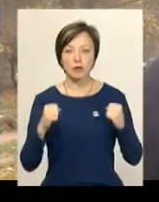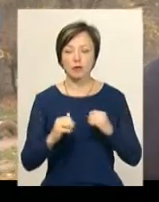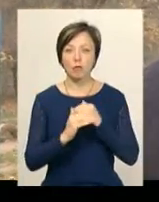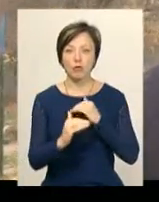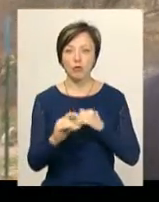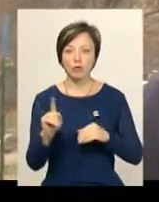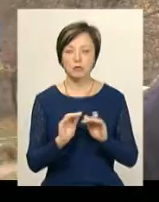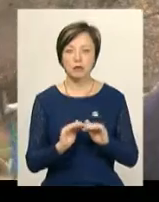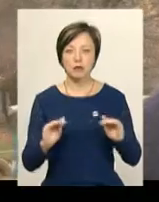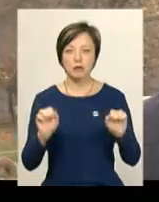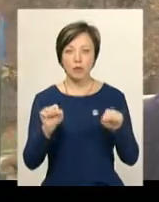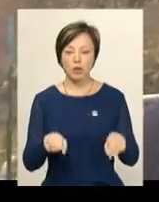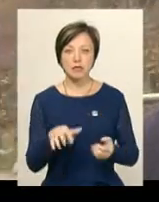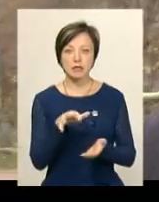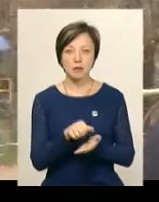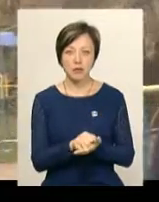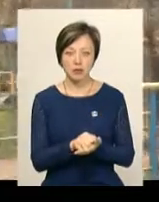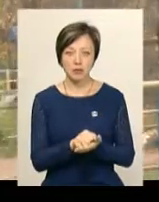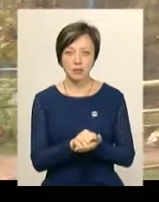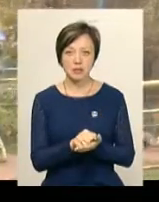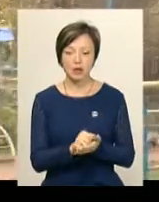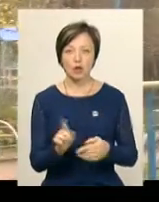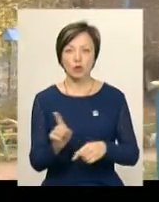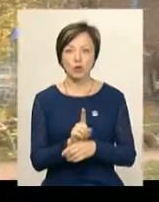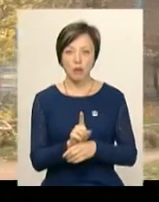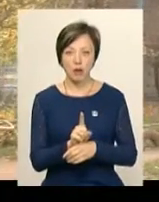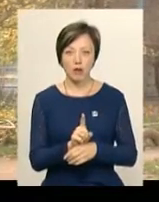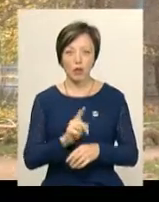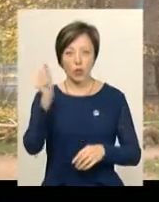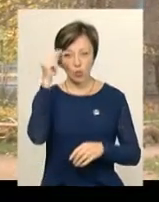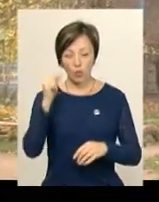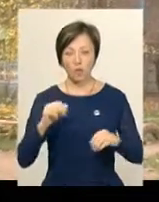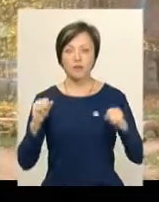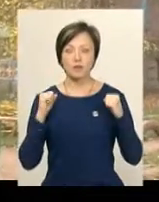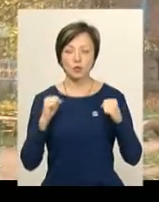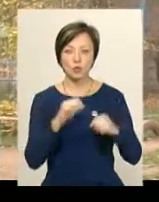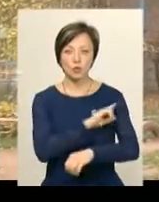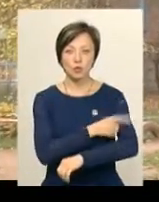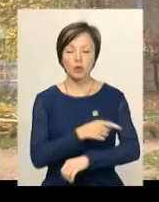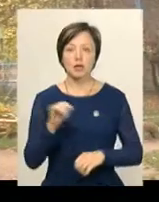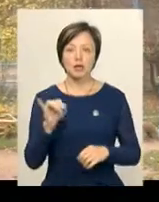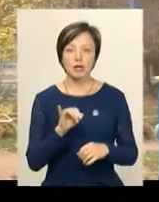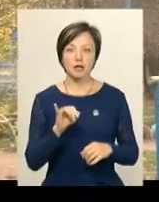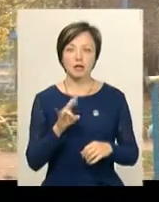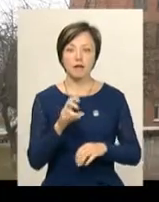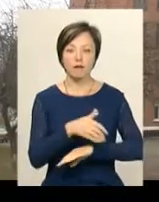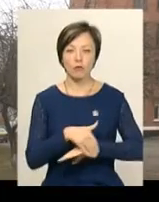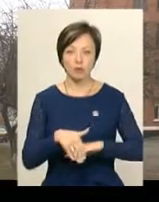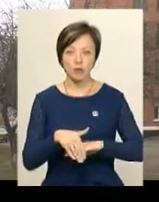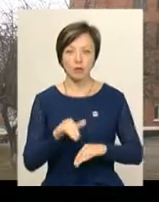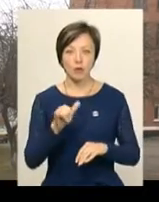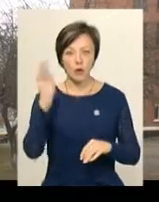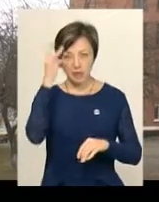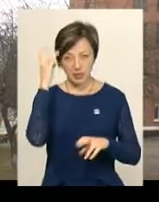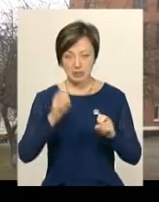для того, щоб діти могли займатися нормально уроками фізичного виховання на вулиці. У